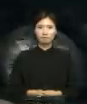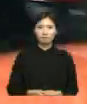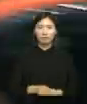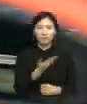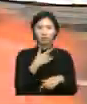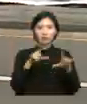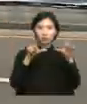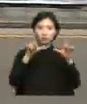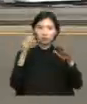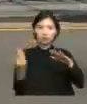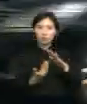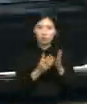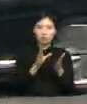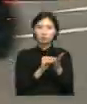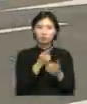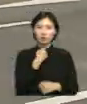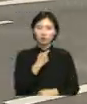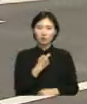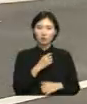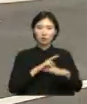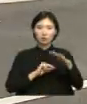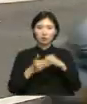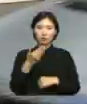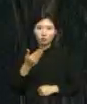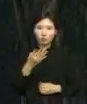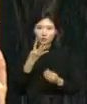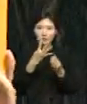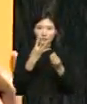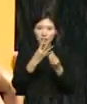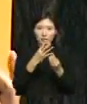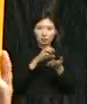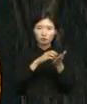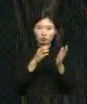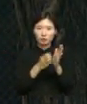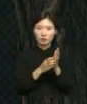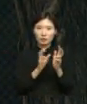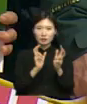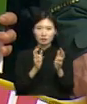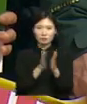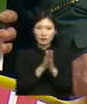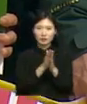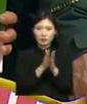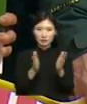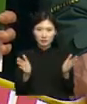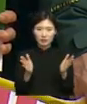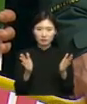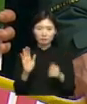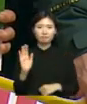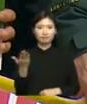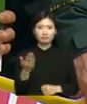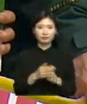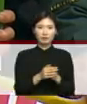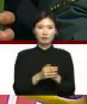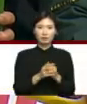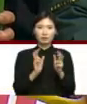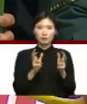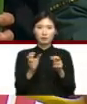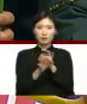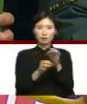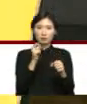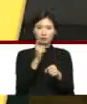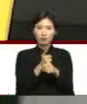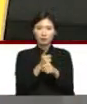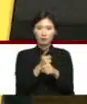강동구 최대 현안이 어떤 9 우선 4단계 구간이 사업 시작 의 신호탄을 쏘아 올렸습니다 사업의 경제성을